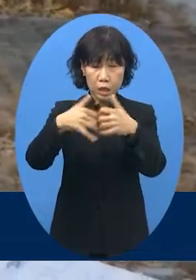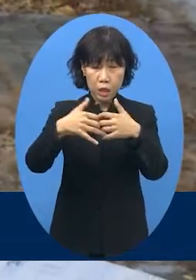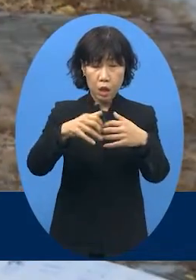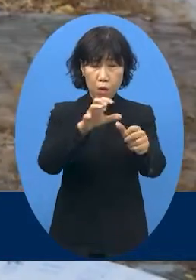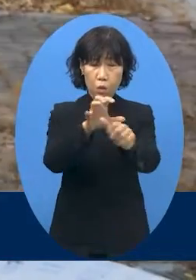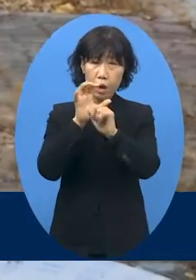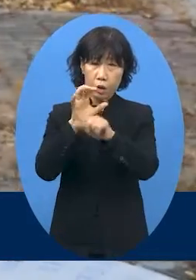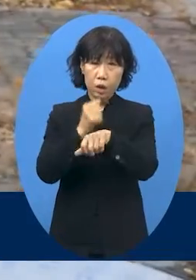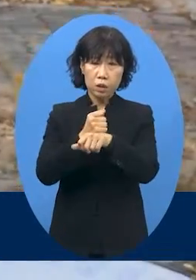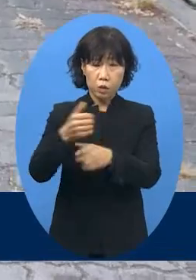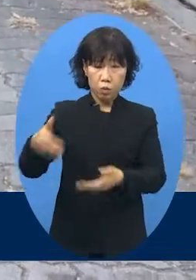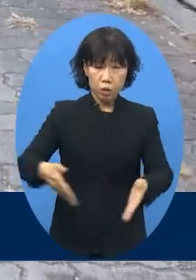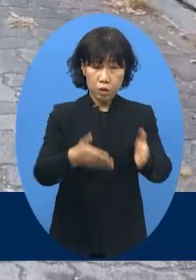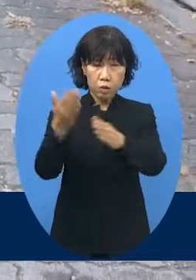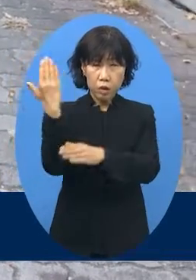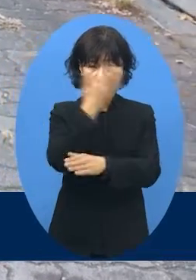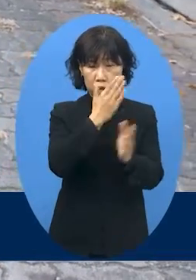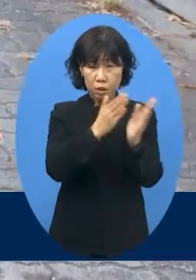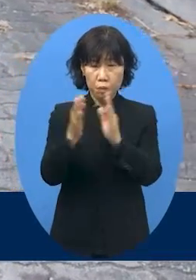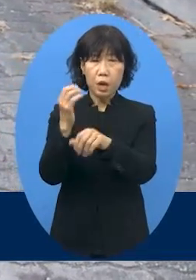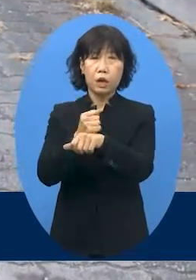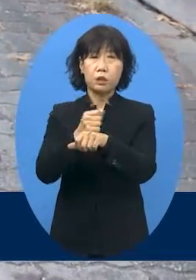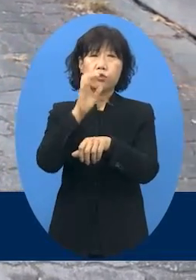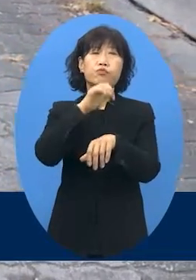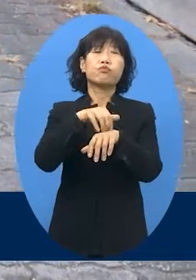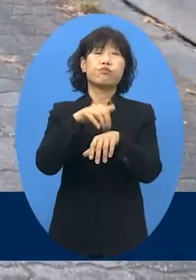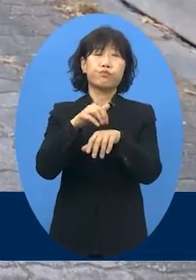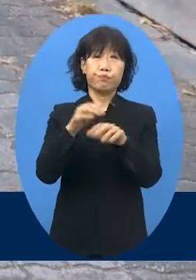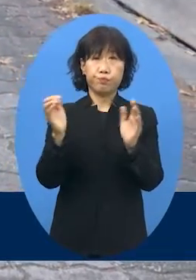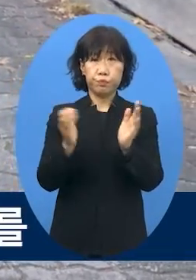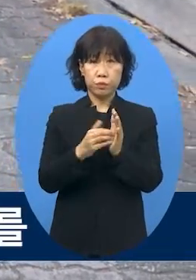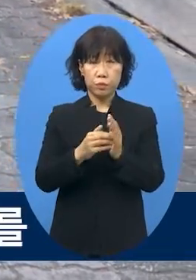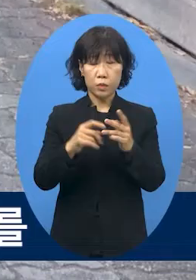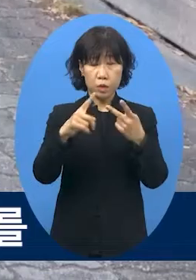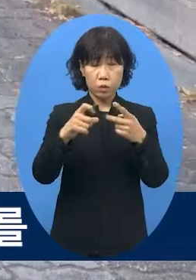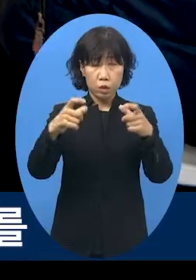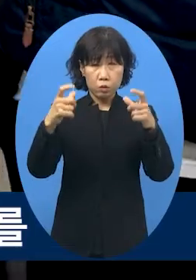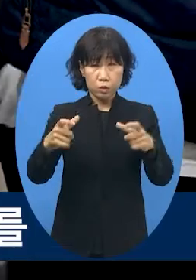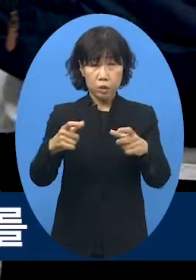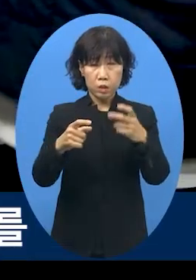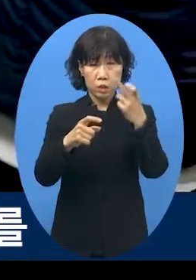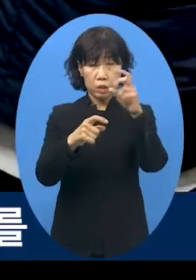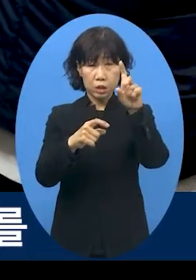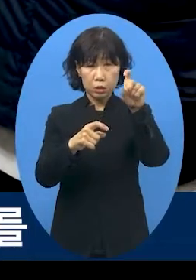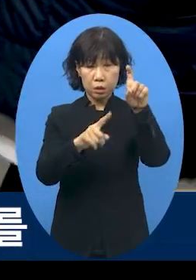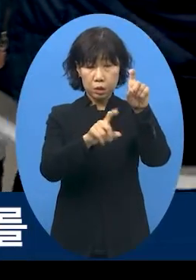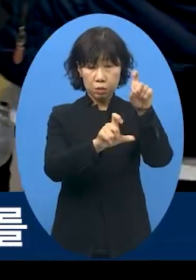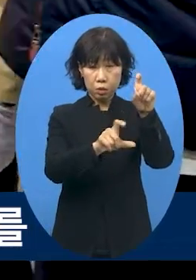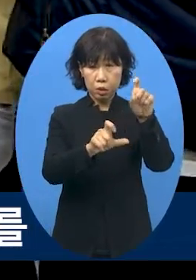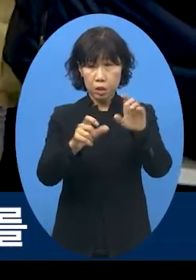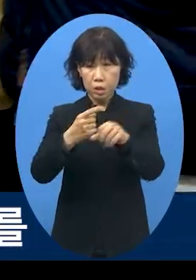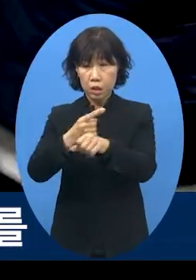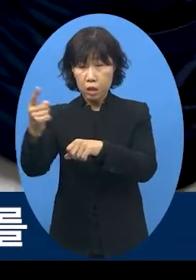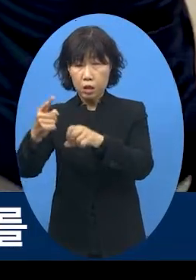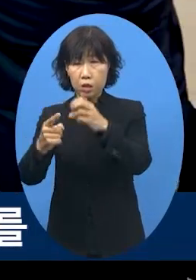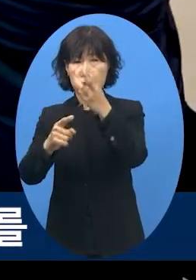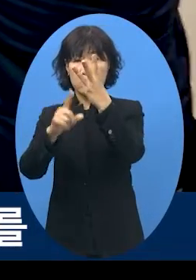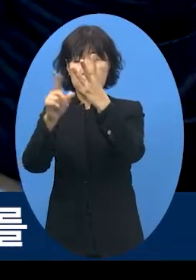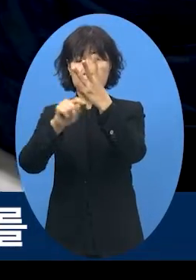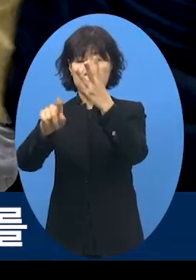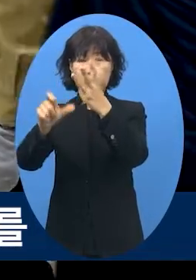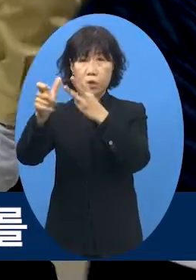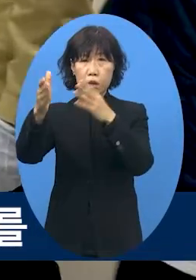보도용 제설기를 활용에 보행로를 제사라는 훈련도 진행되었습니다 지난 11월 15일부터 오는